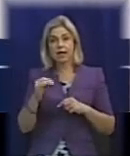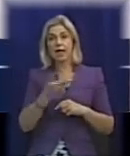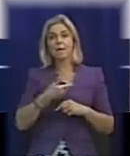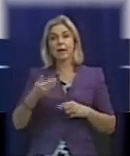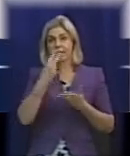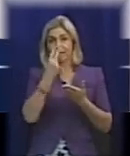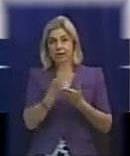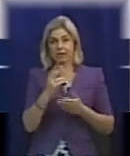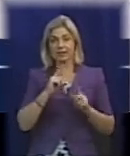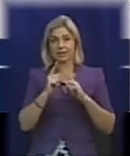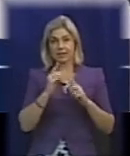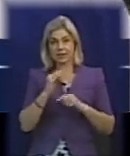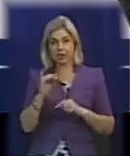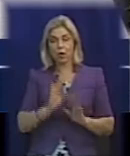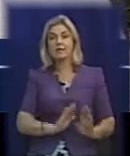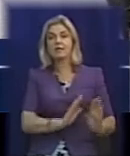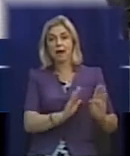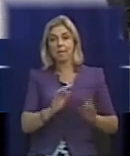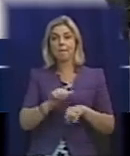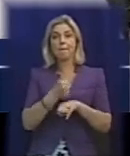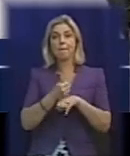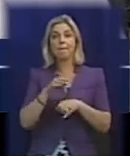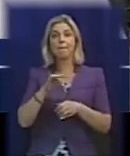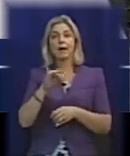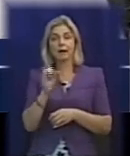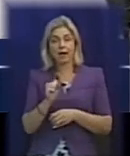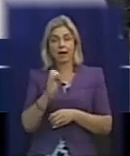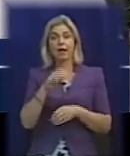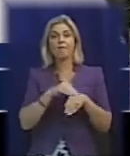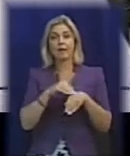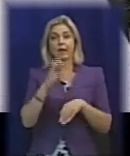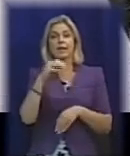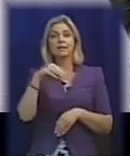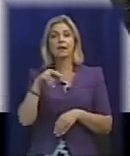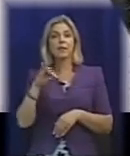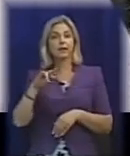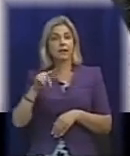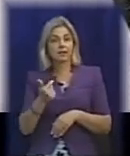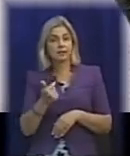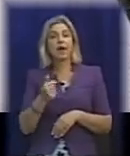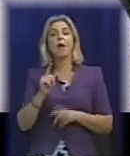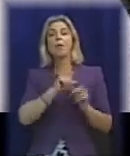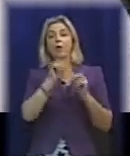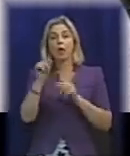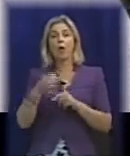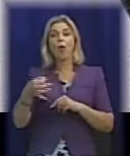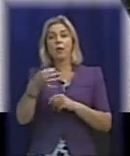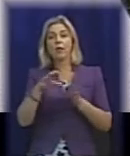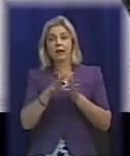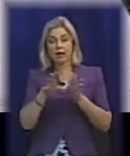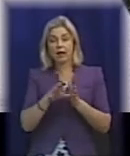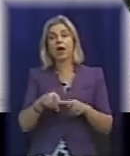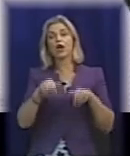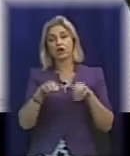то заступник мера Степанець, депутат Ліпішев поїхали в Обленерго рішати це питання.